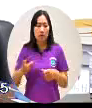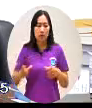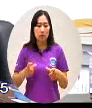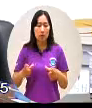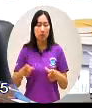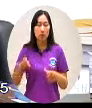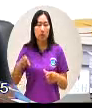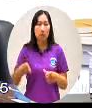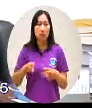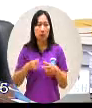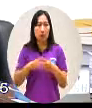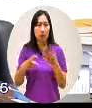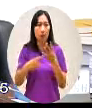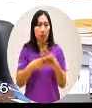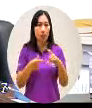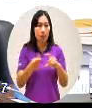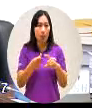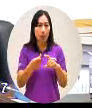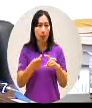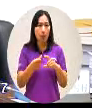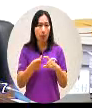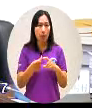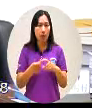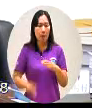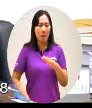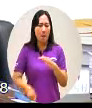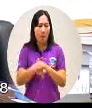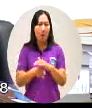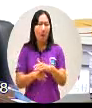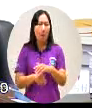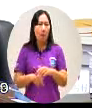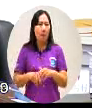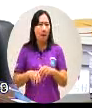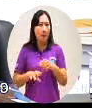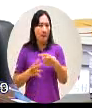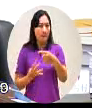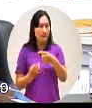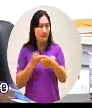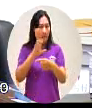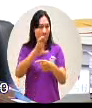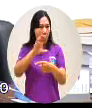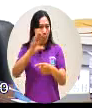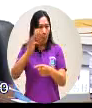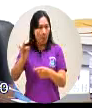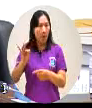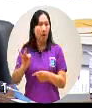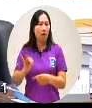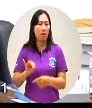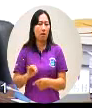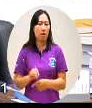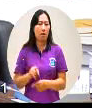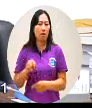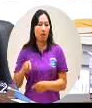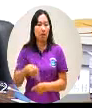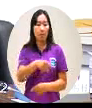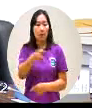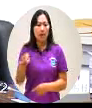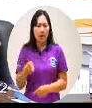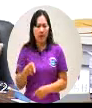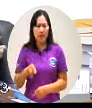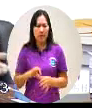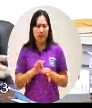章，90%占比率到遐。啊，你讲这种情形？市府咱的相关局处要想出一